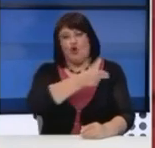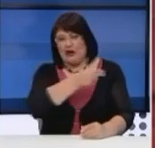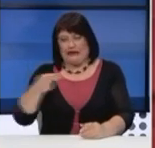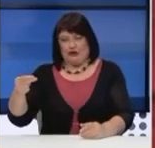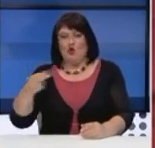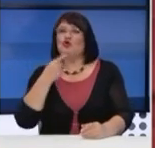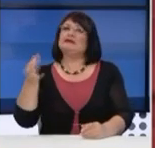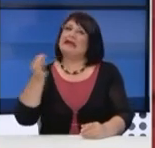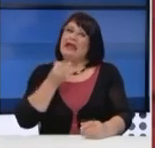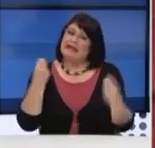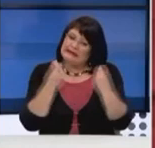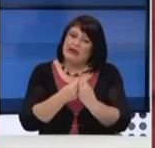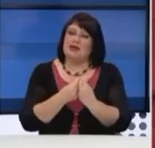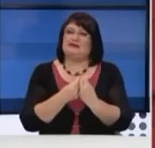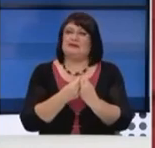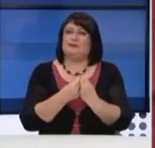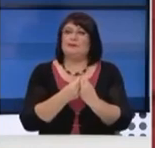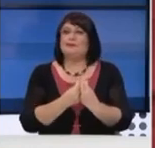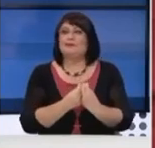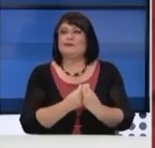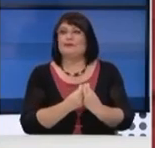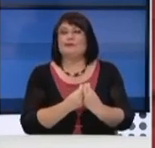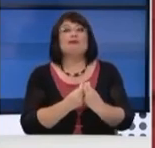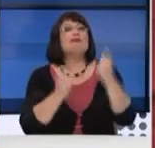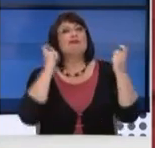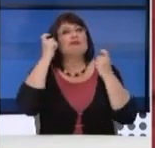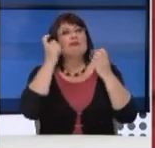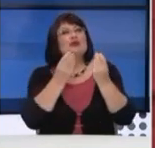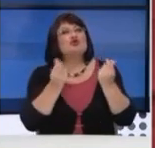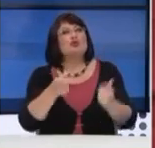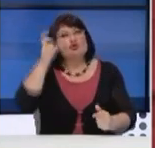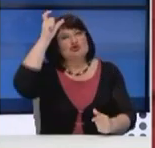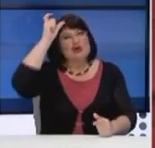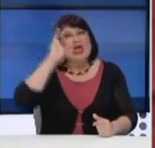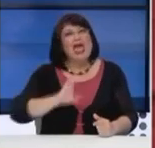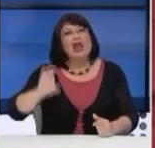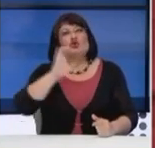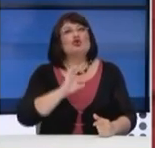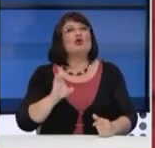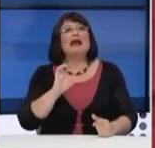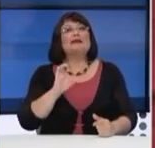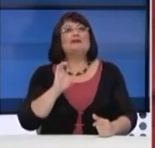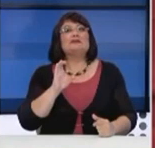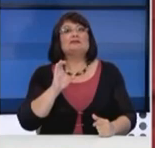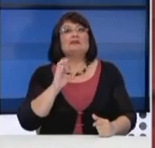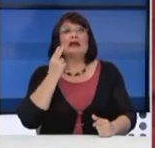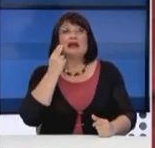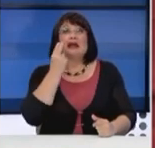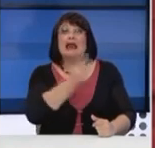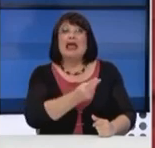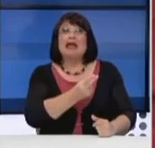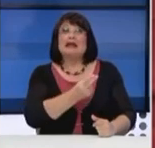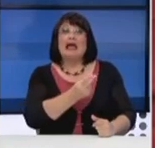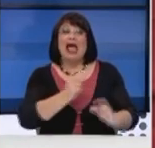οποίο ισχύει εδώ. Έτσι σκέφτεται ο κ. Ερντογάν, βλέποντας εσάς, κύριε Πρωθυπουργέ. Ποτέ μη διακόπτεις